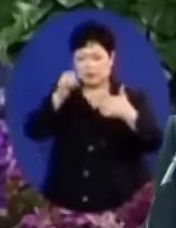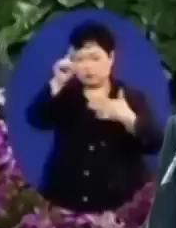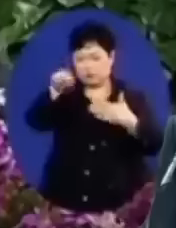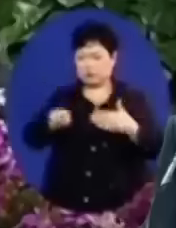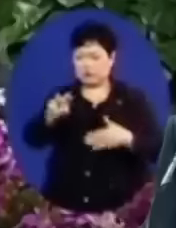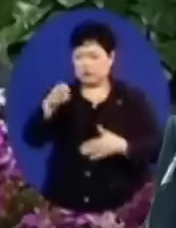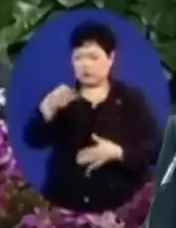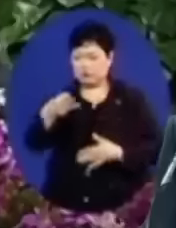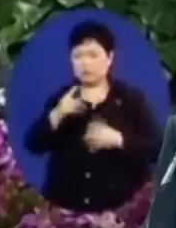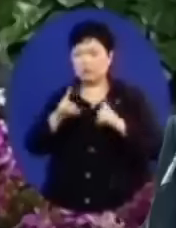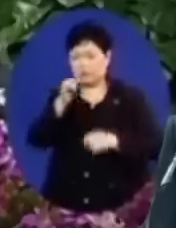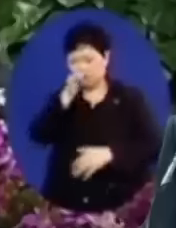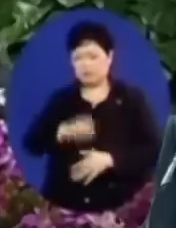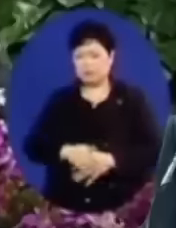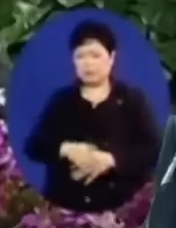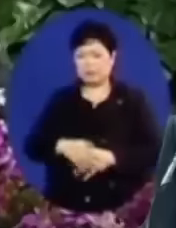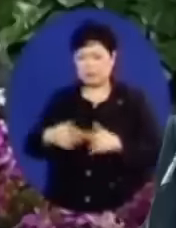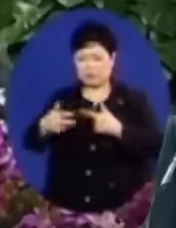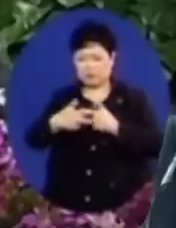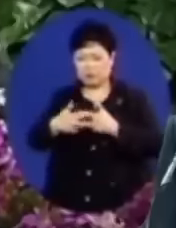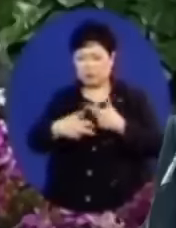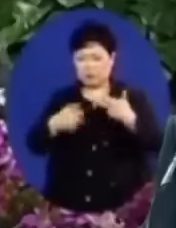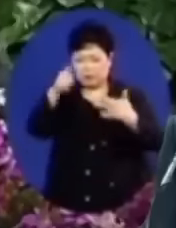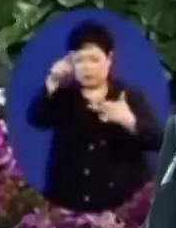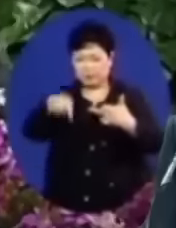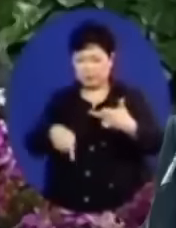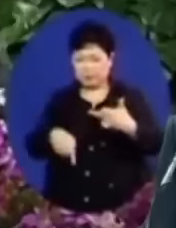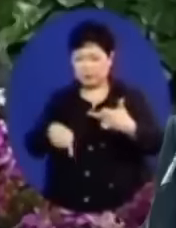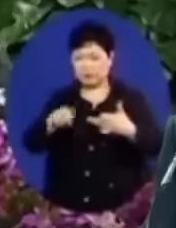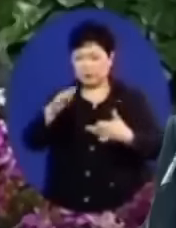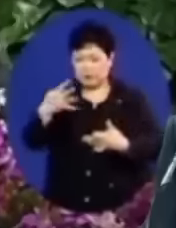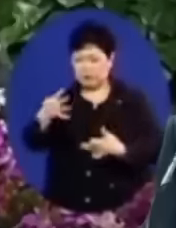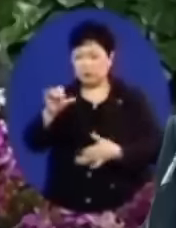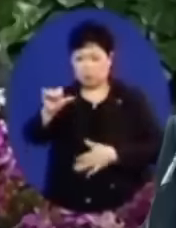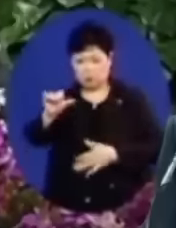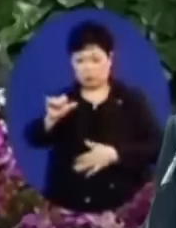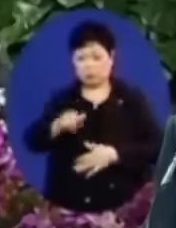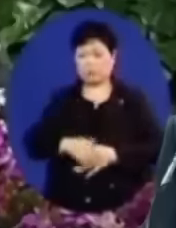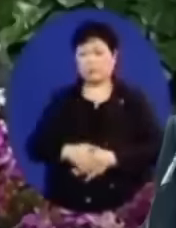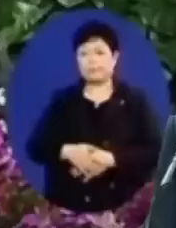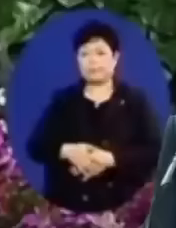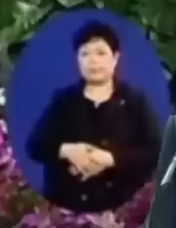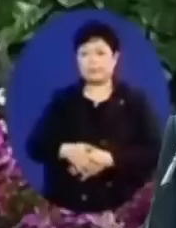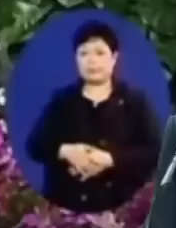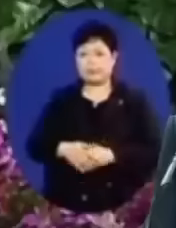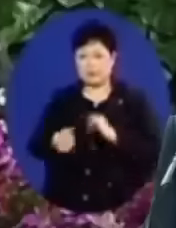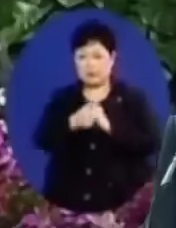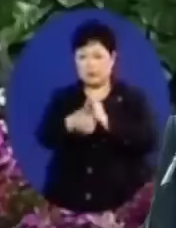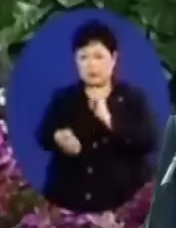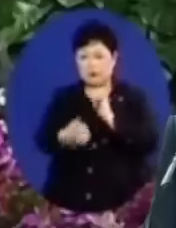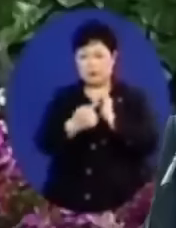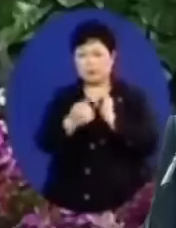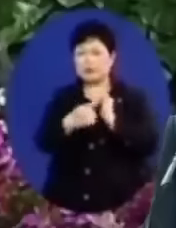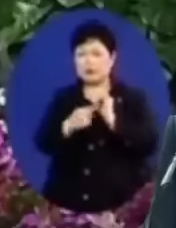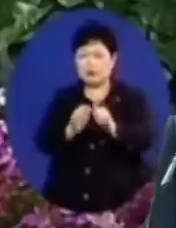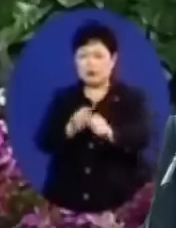말했었습니다. 누가복음 18장 4절로 5절에도 이 과부가 불의한